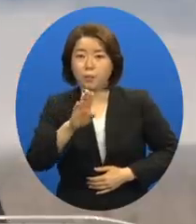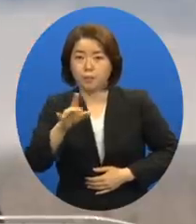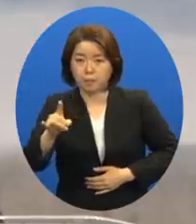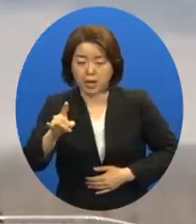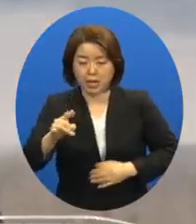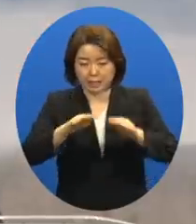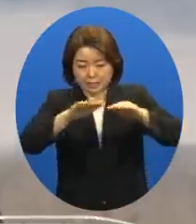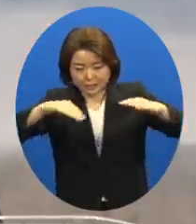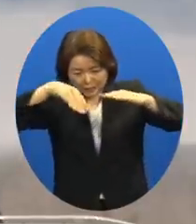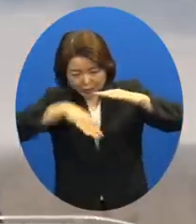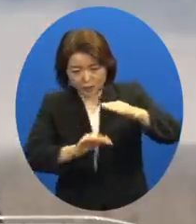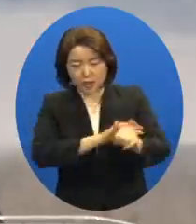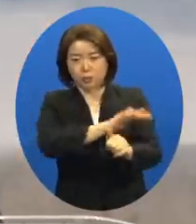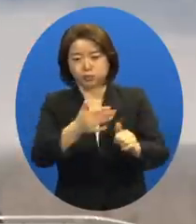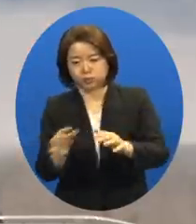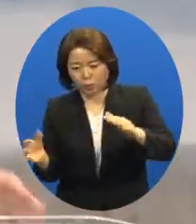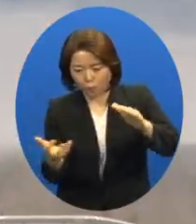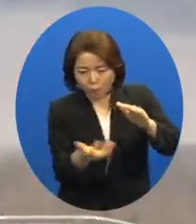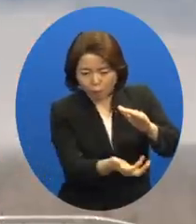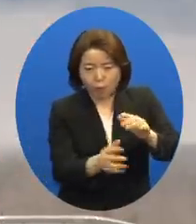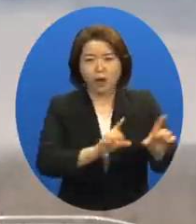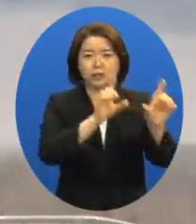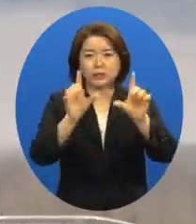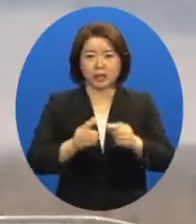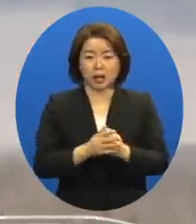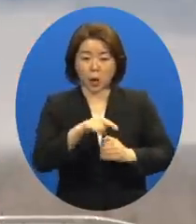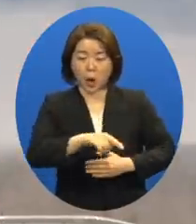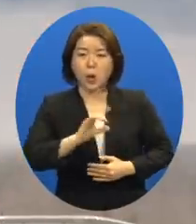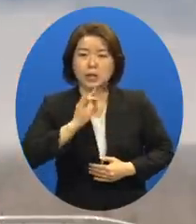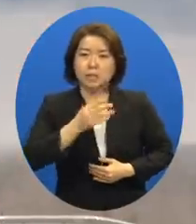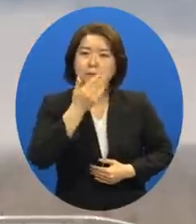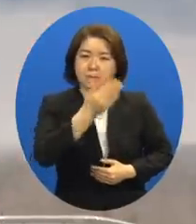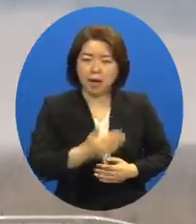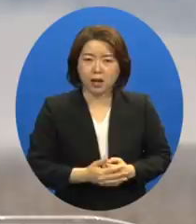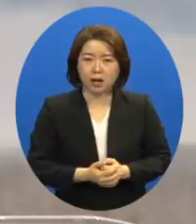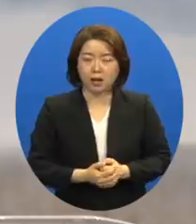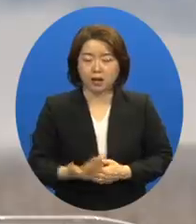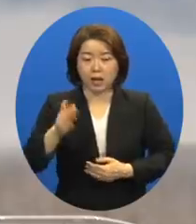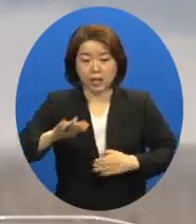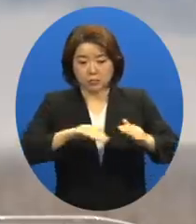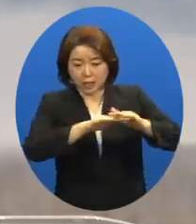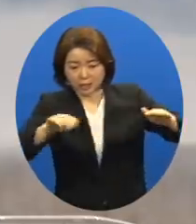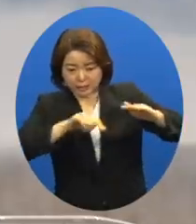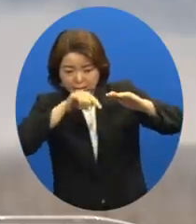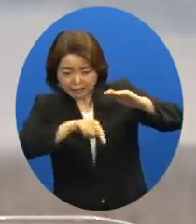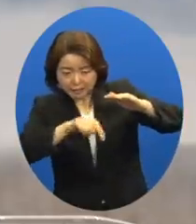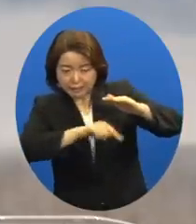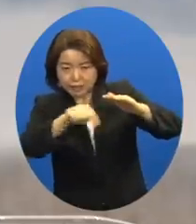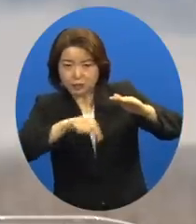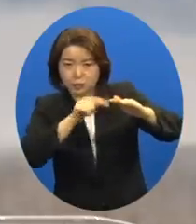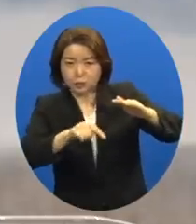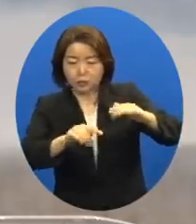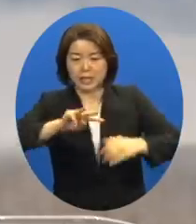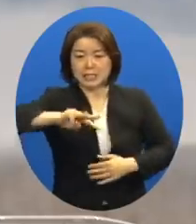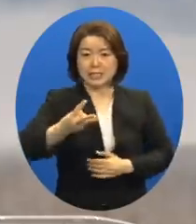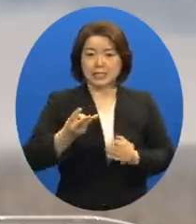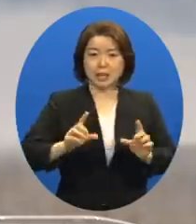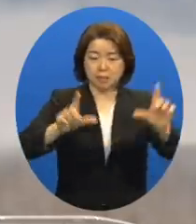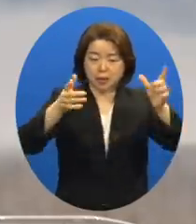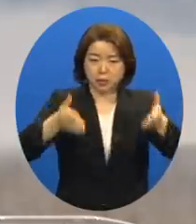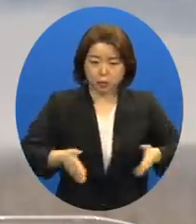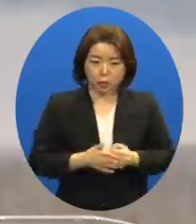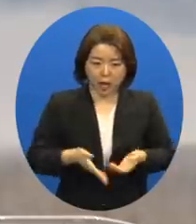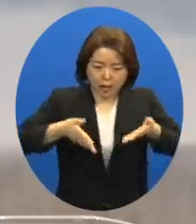갈 데가 없었습니다. 그러나 그들은 그 지하 무덤 속에 300년 동안 거기서 태어나서 거기서